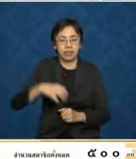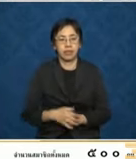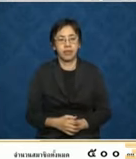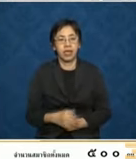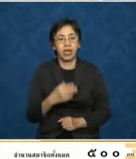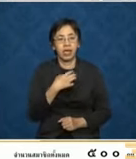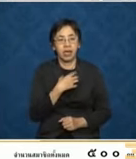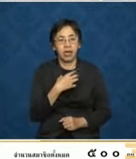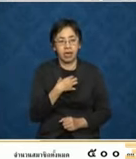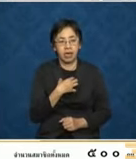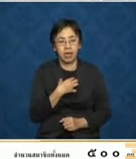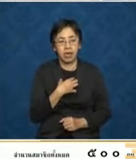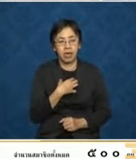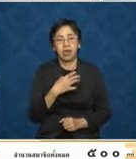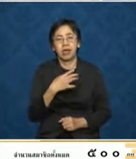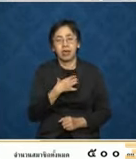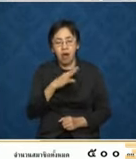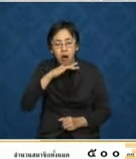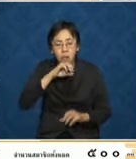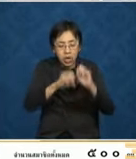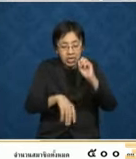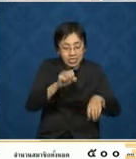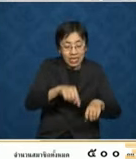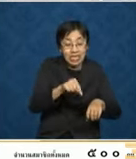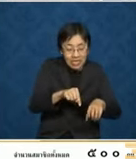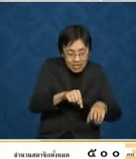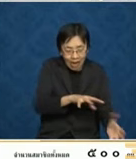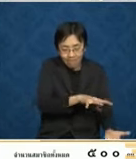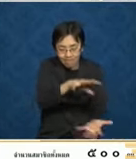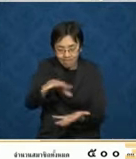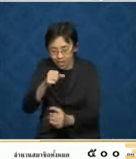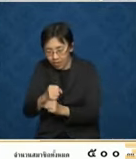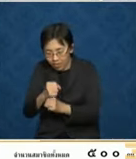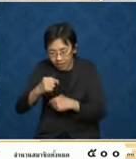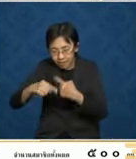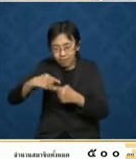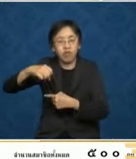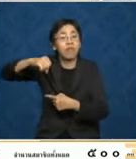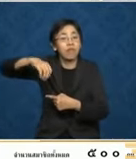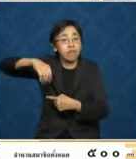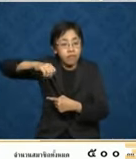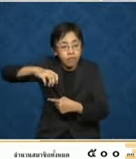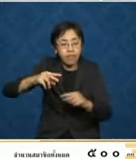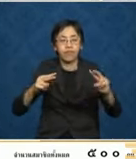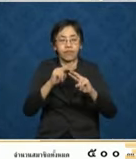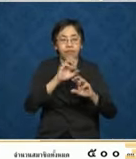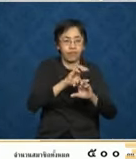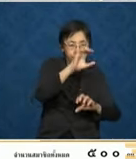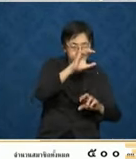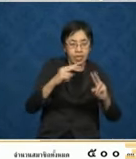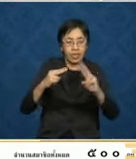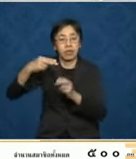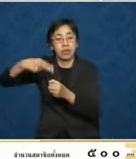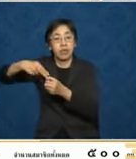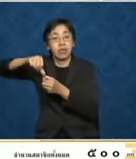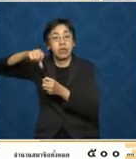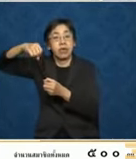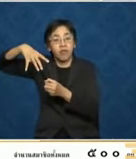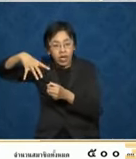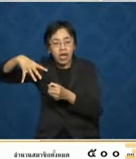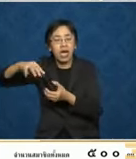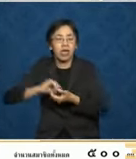การนำขยะมาผลิตกระแสไฟฟ้าเนี่ยฝากให้ทางกระทรวงมหาดไทยแล้วก็กระทรวงพลังงานเนี่ยสนับสนุนให้องค์กรป